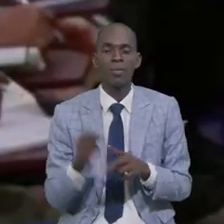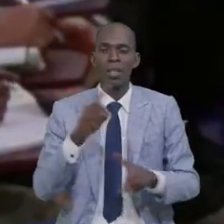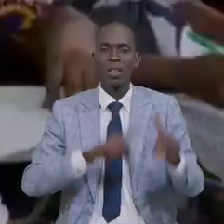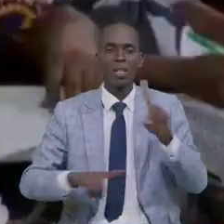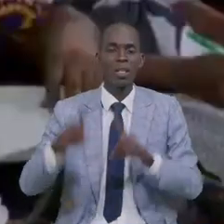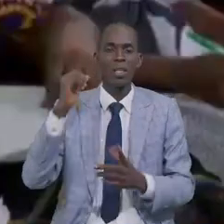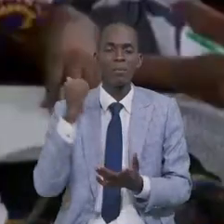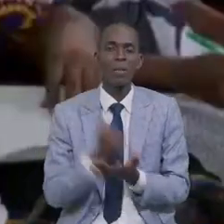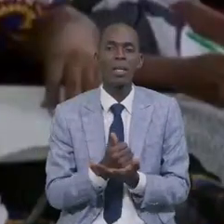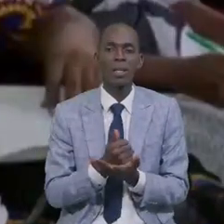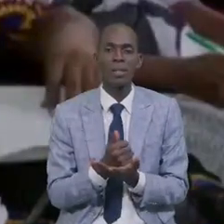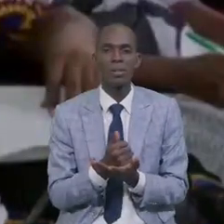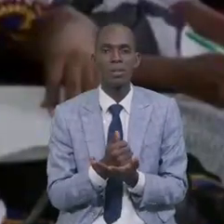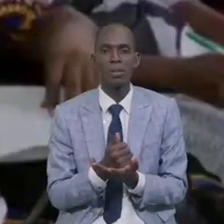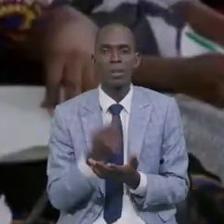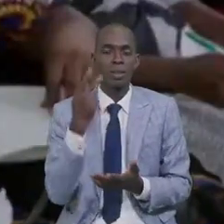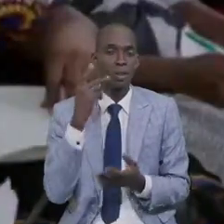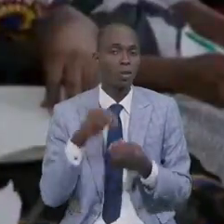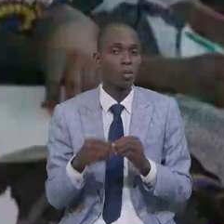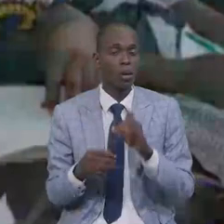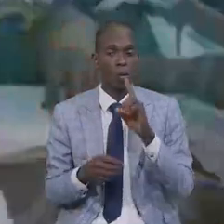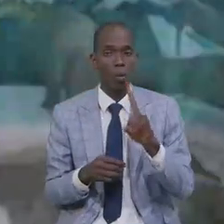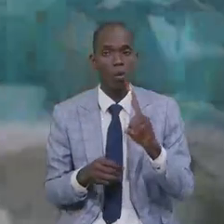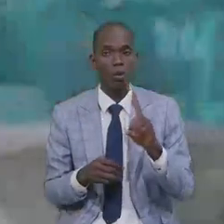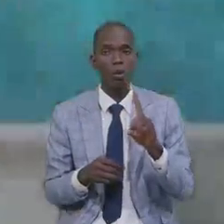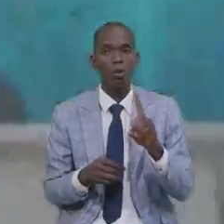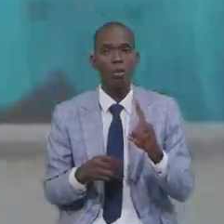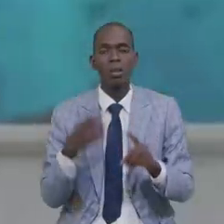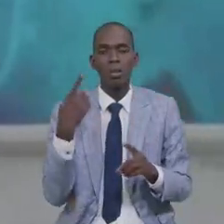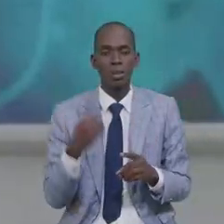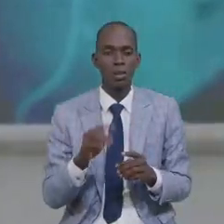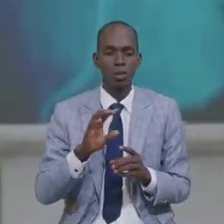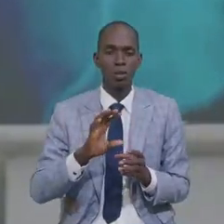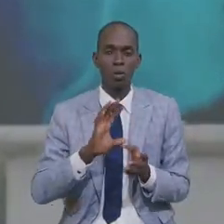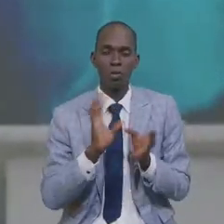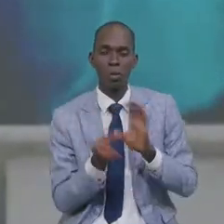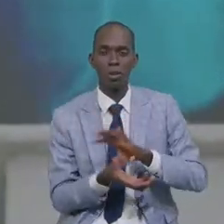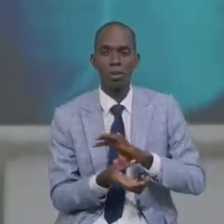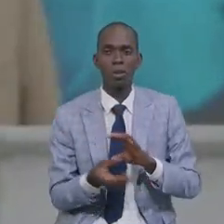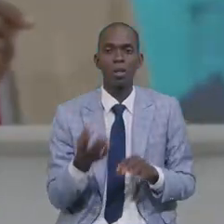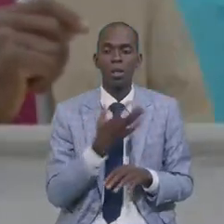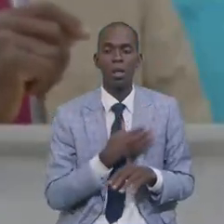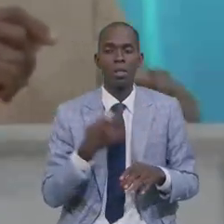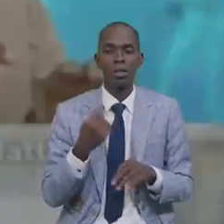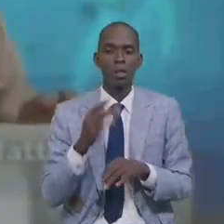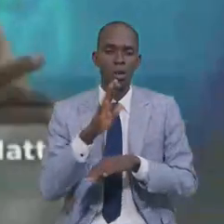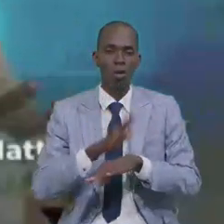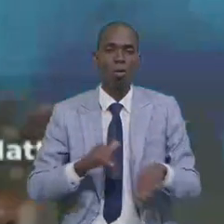Jésus. Amen! Voyons le premier élément, la conversion et